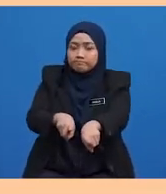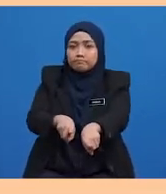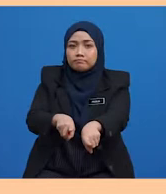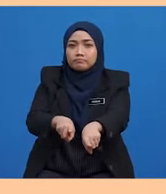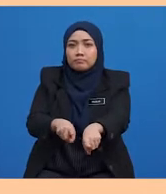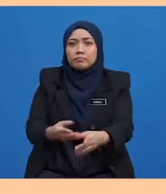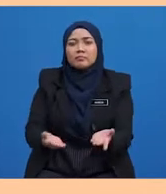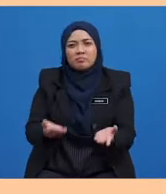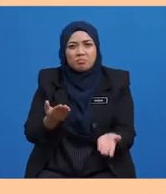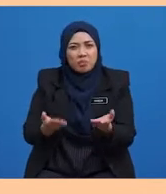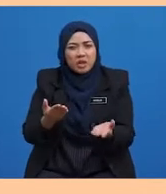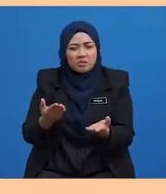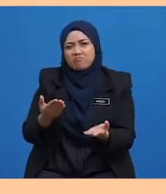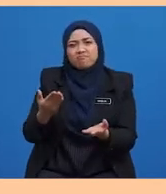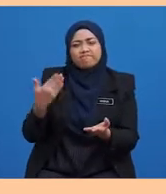mustahil.